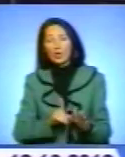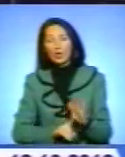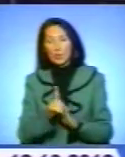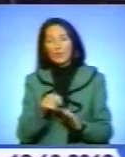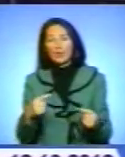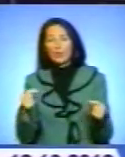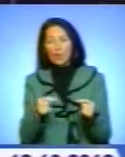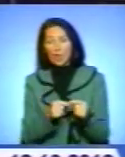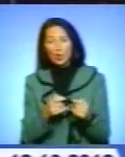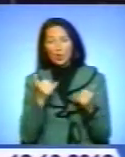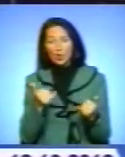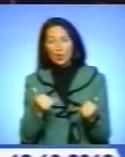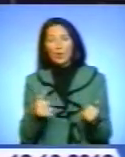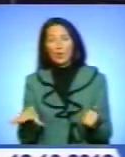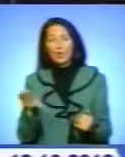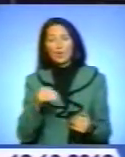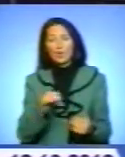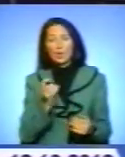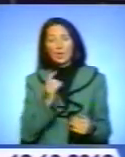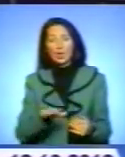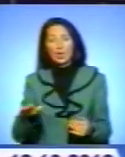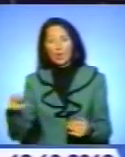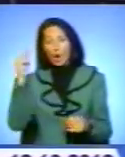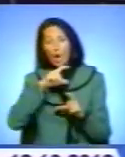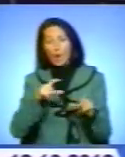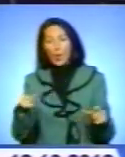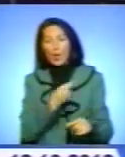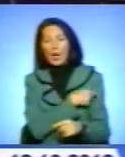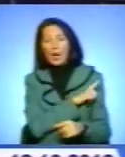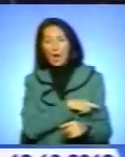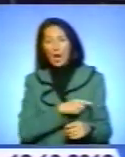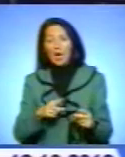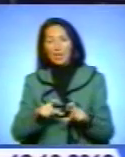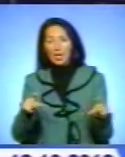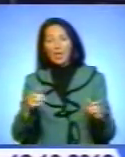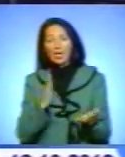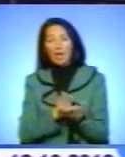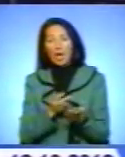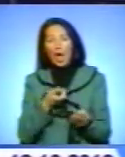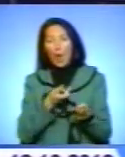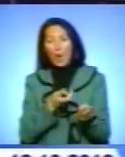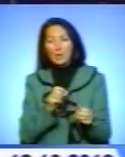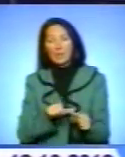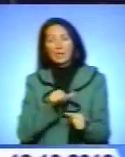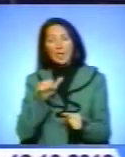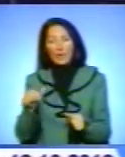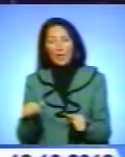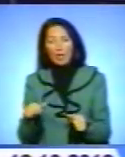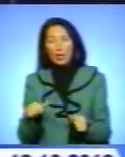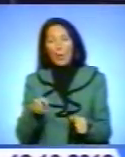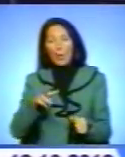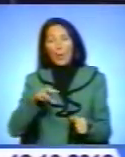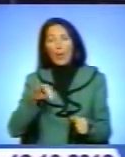дошкільних закладах, школах, районній і дільничних лікарнях включене опалення. За винятком Миколаївської школи і